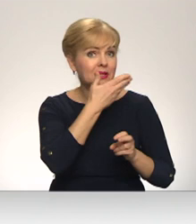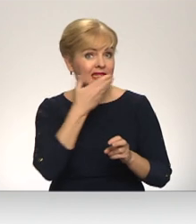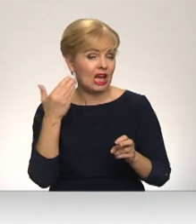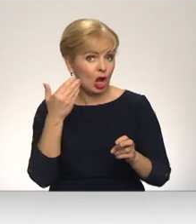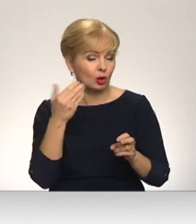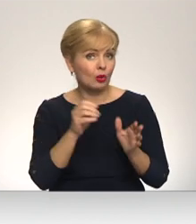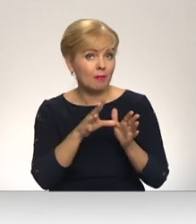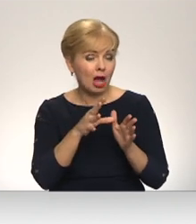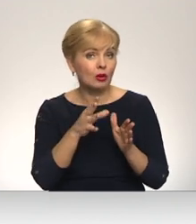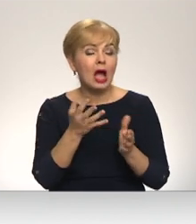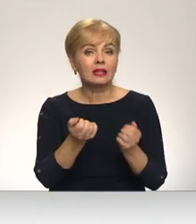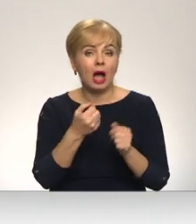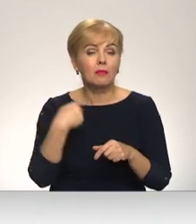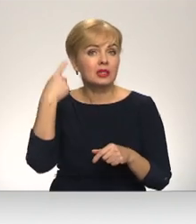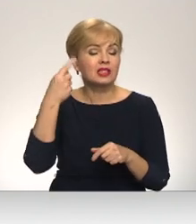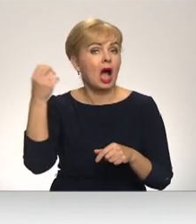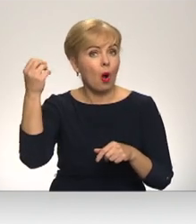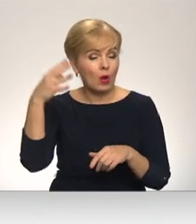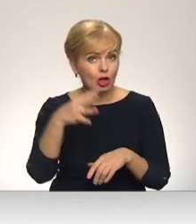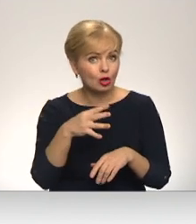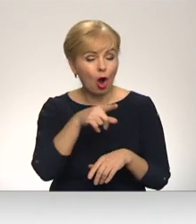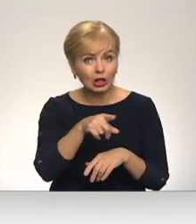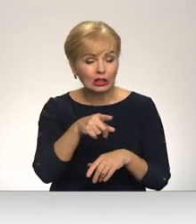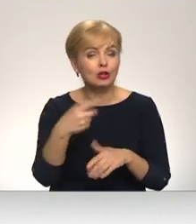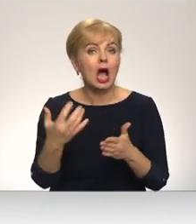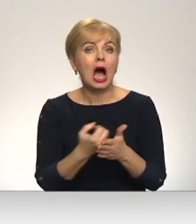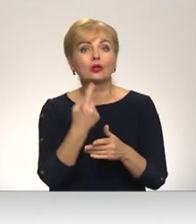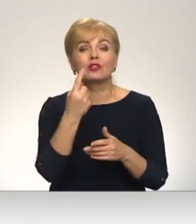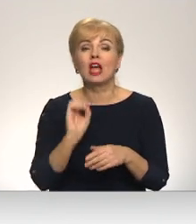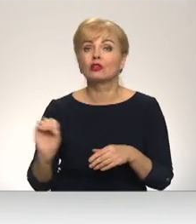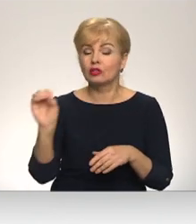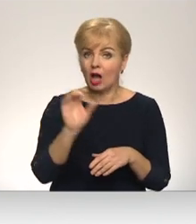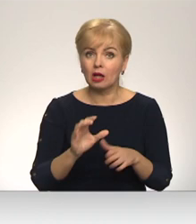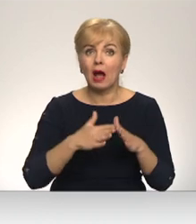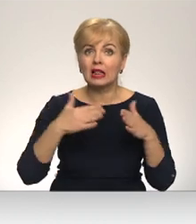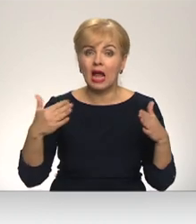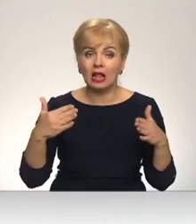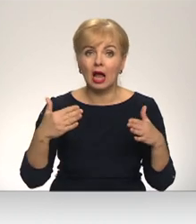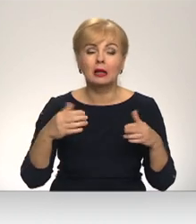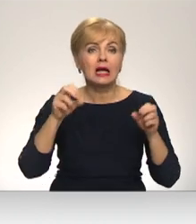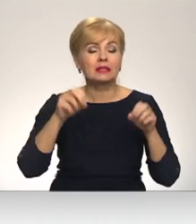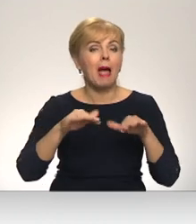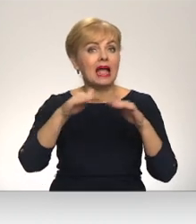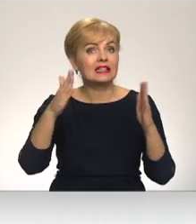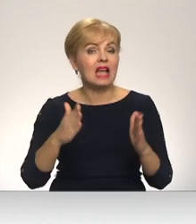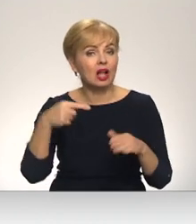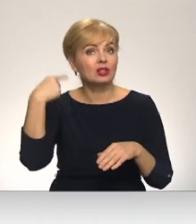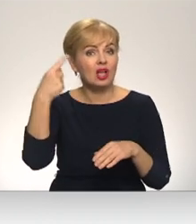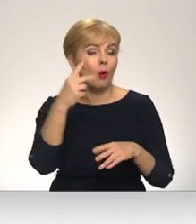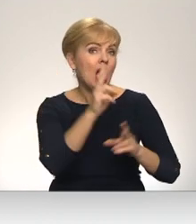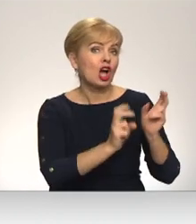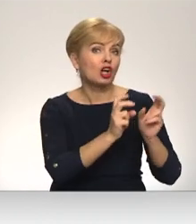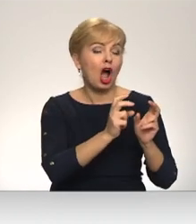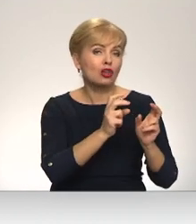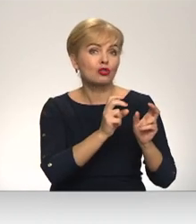siltumenerģijas iegūst no saules kolektoriem, un tur atrodas viens no Eiropā lielākajiem kolektoru parkiem. Saules saražotā